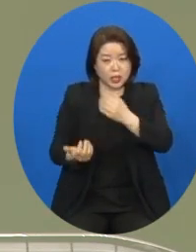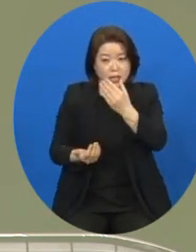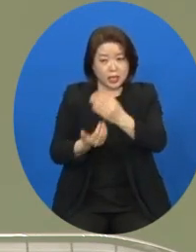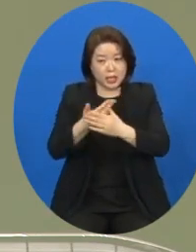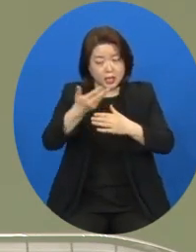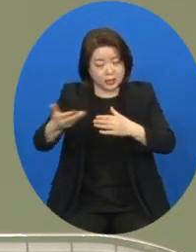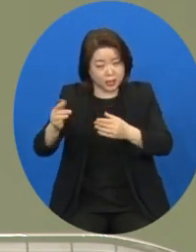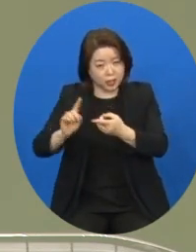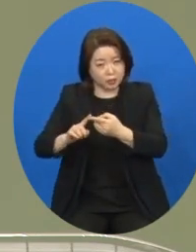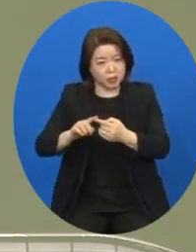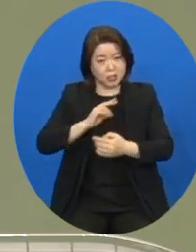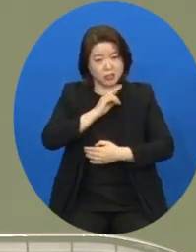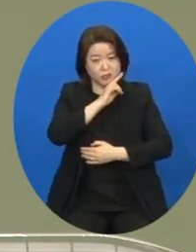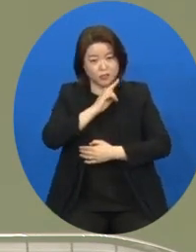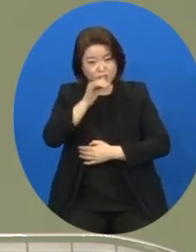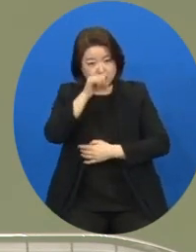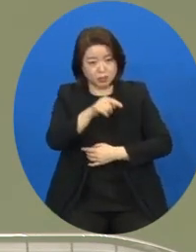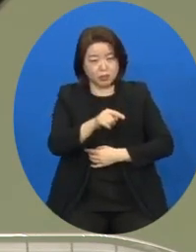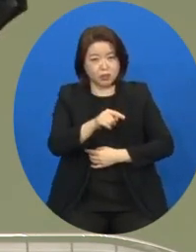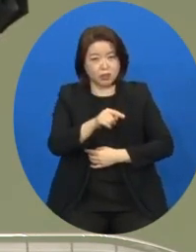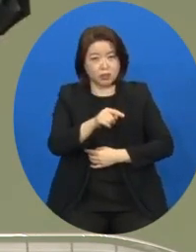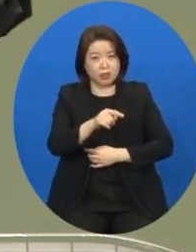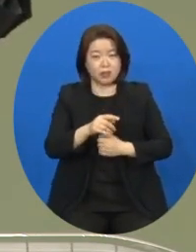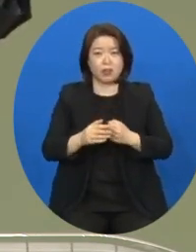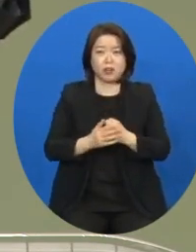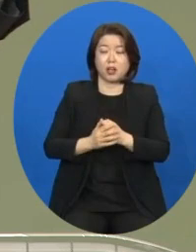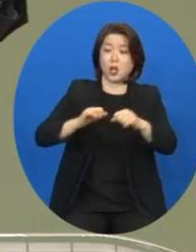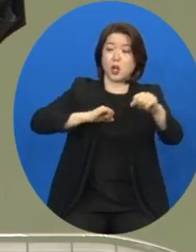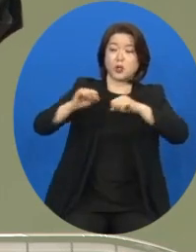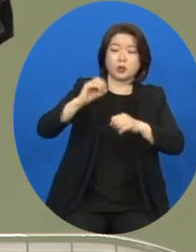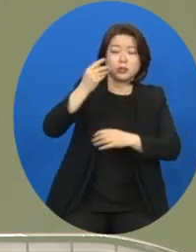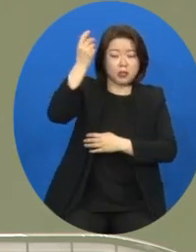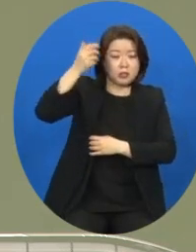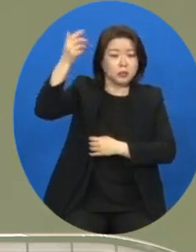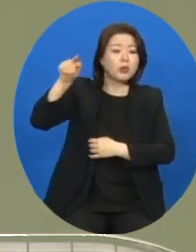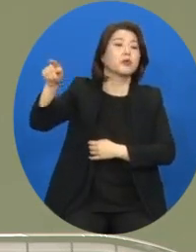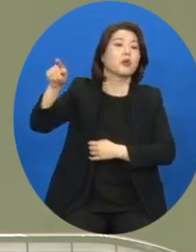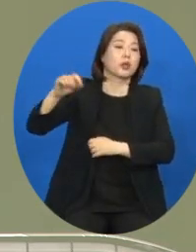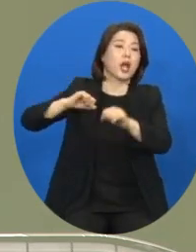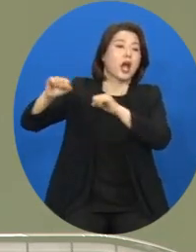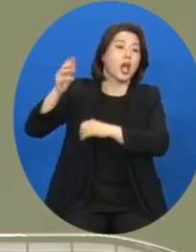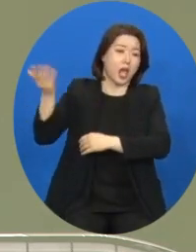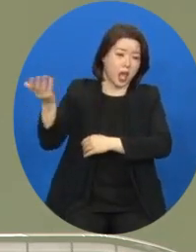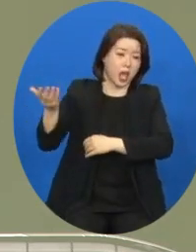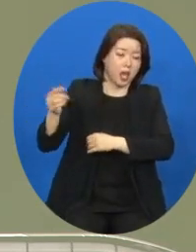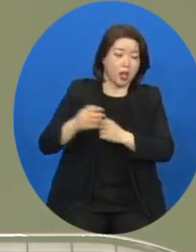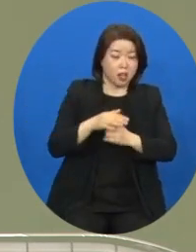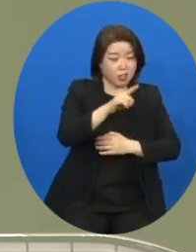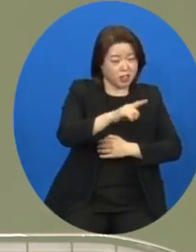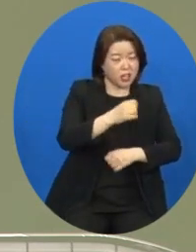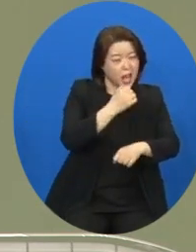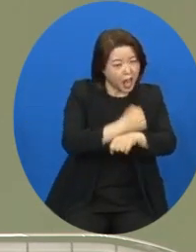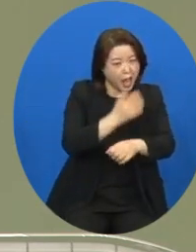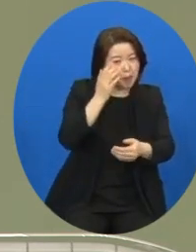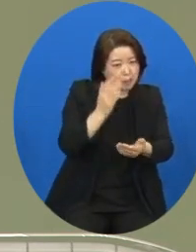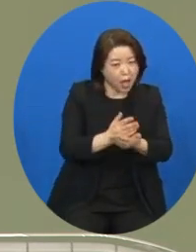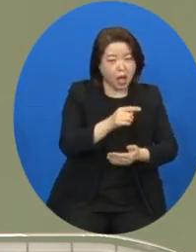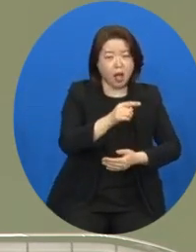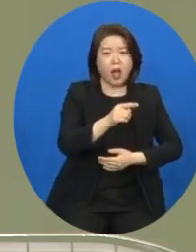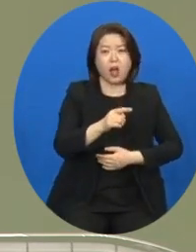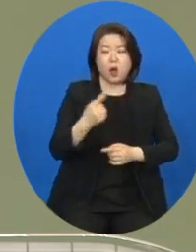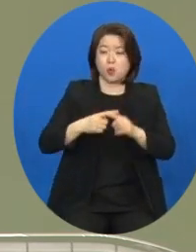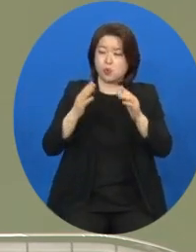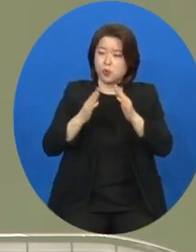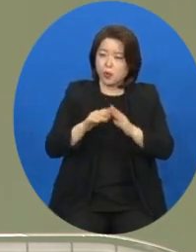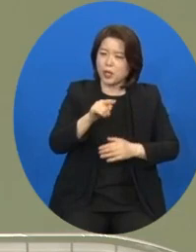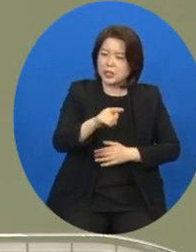의심하느냐? 아니, 역사는 성령님이 하시는 일인데 내가 할 수 있다 없다, 우리 교회가 어떻게